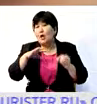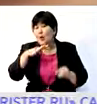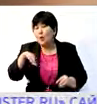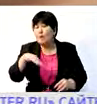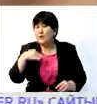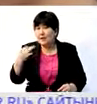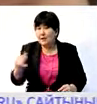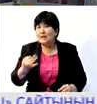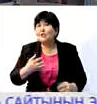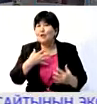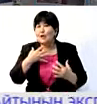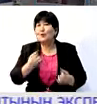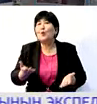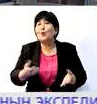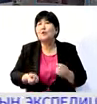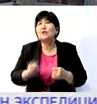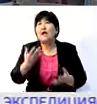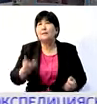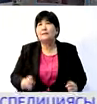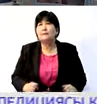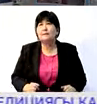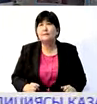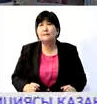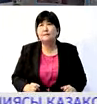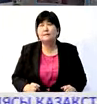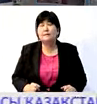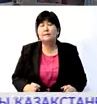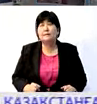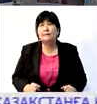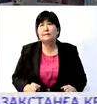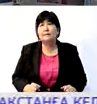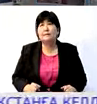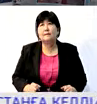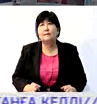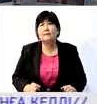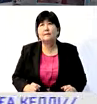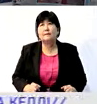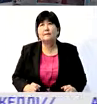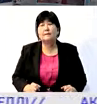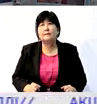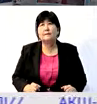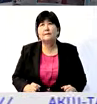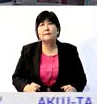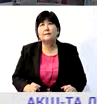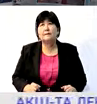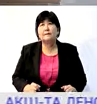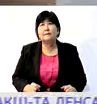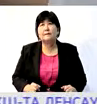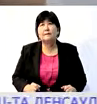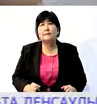көпшіліктің қызығушылығын туғызды. КБУ-ға барсуымызға біз газ баллонын батырамыз. Ішіне газ